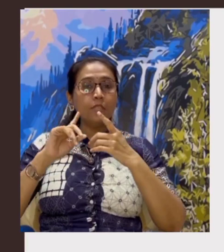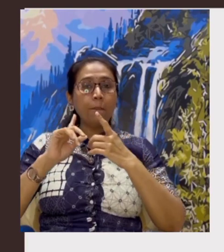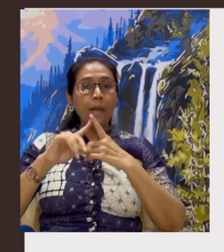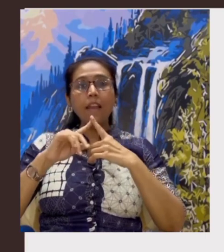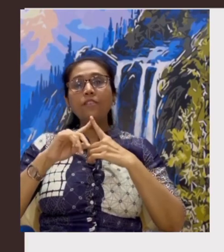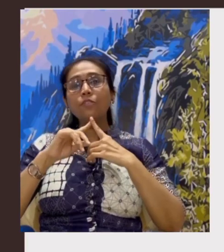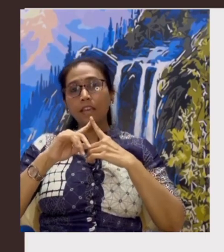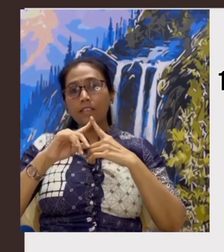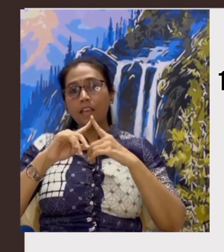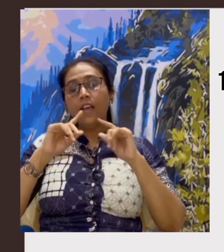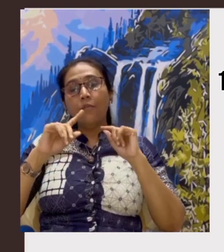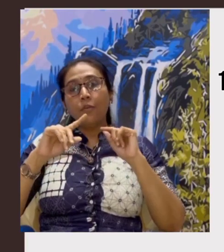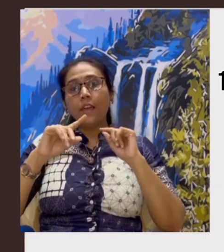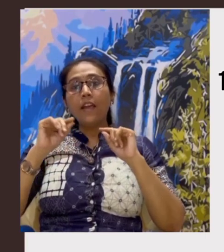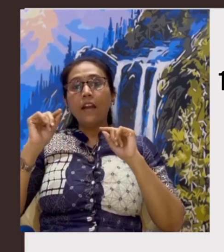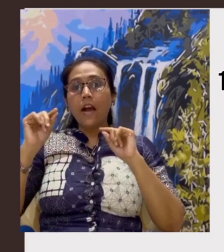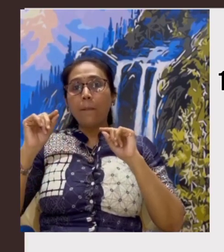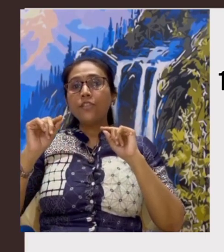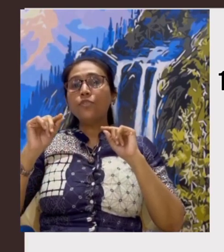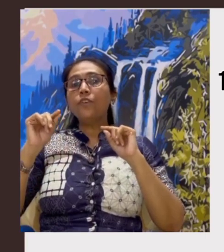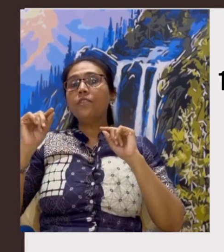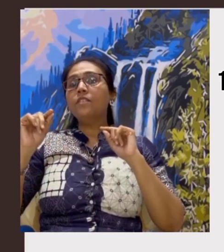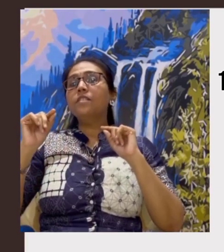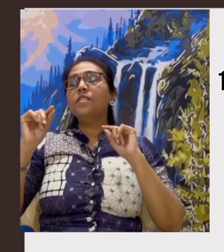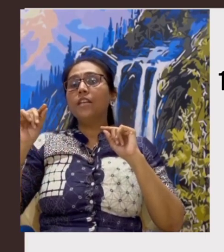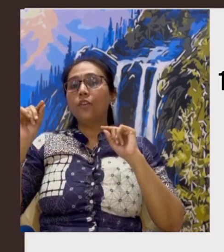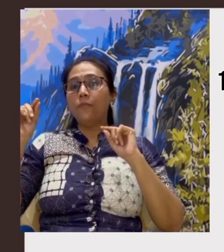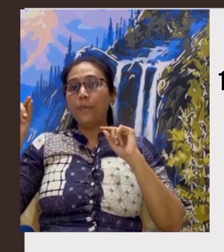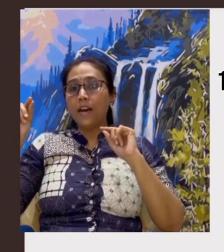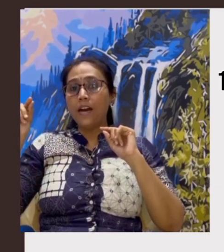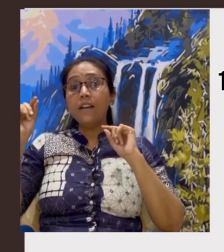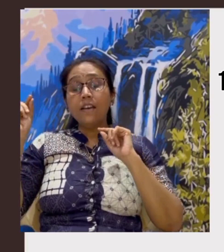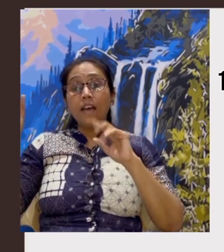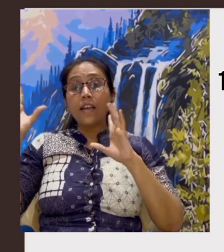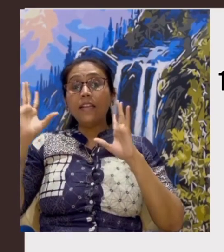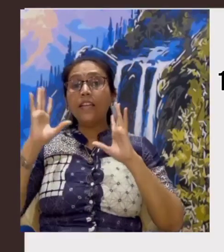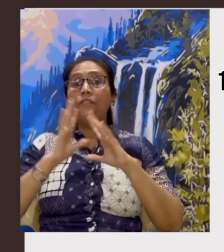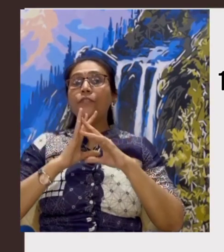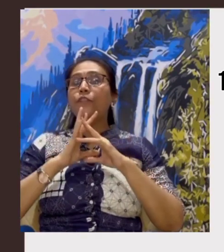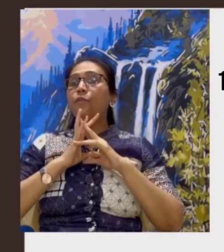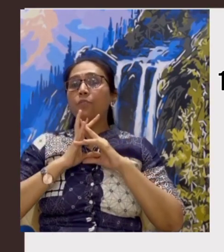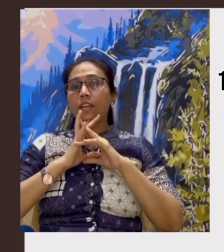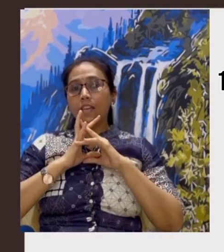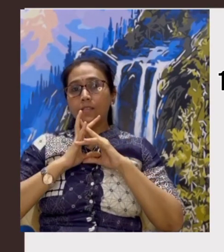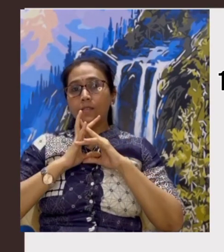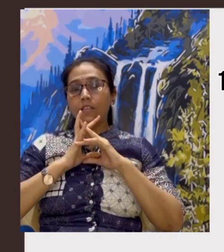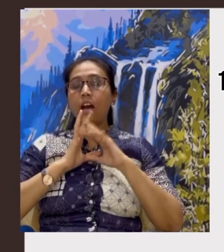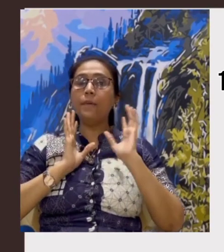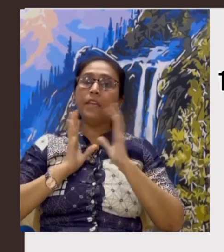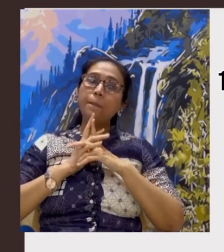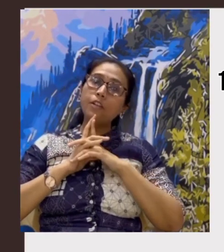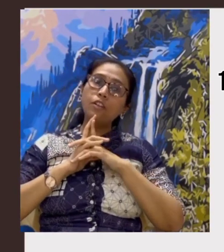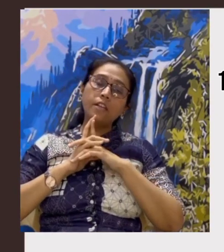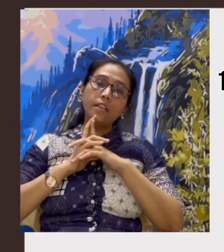उसमें से पहला जो केस है वो है कामेश्वर वर्सेस स्टेट ऑफ बिहार 1952 का केस। अभी